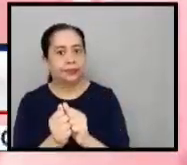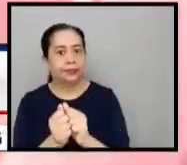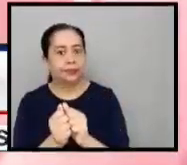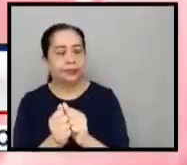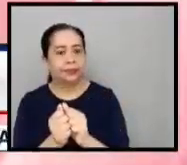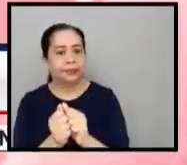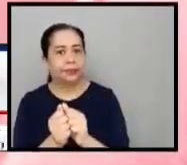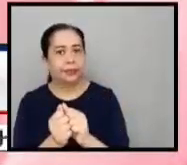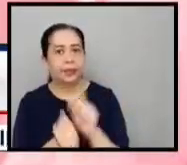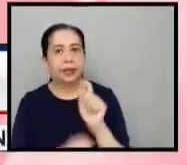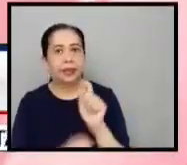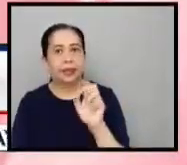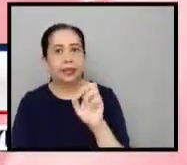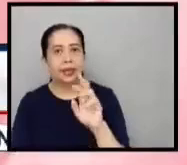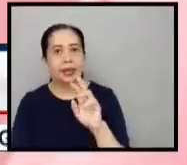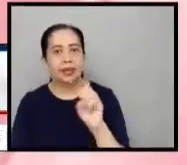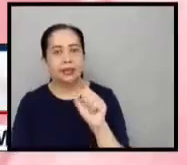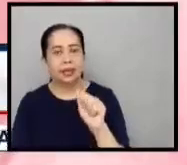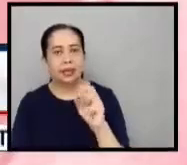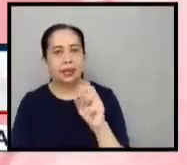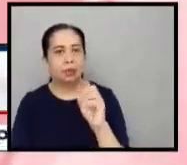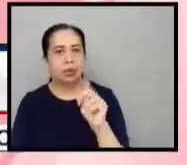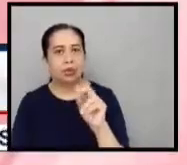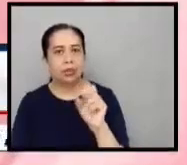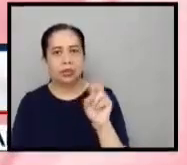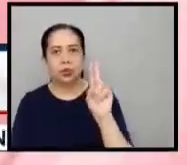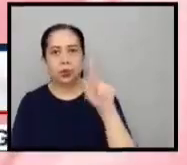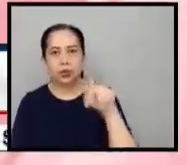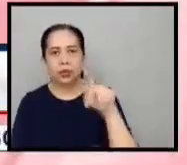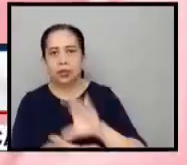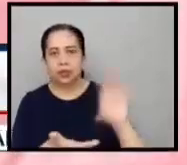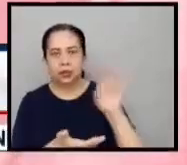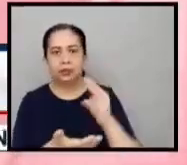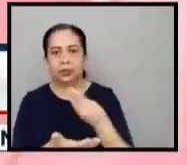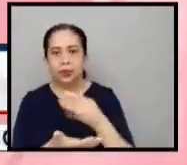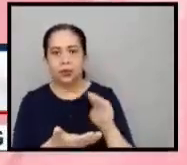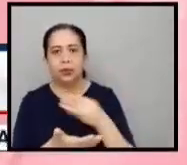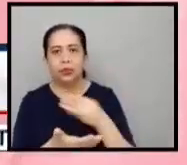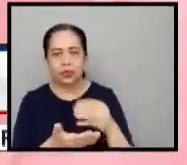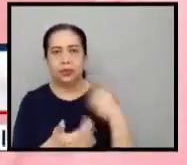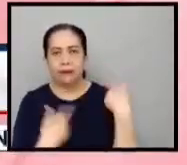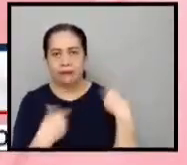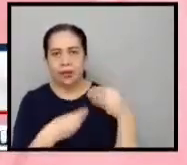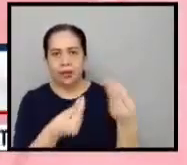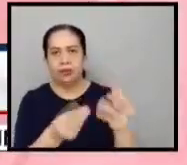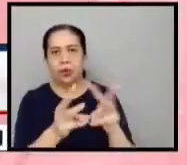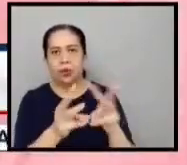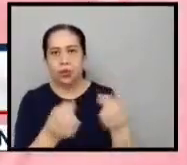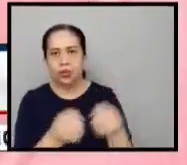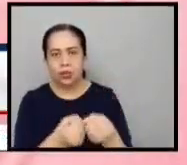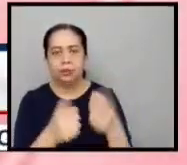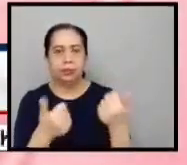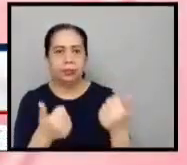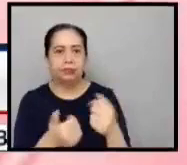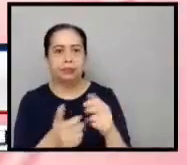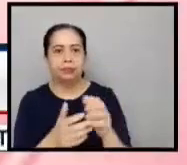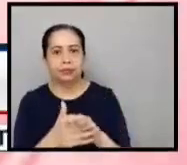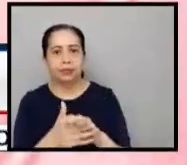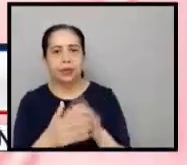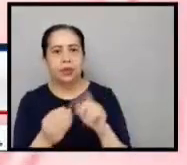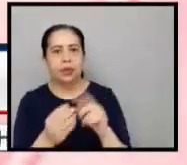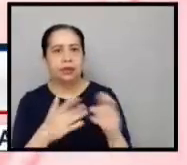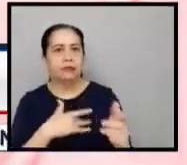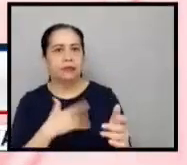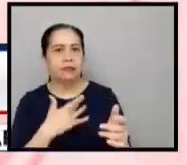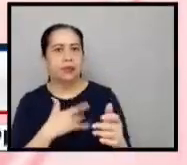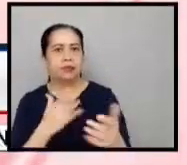Teresa Montes ng UP College of Music po. Percussion workshop po ang kanyang gagawin at i-feature po niya rito ang pulso ng musika,